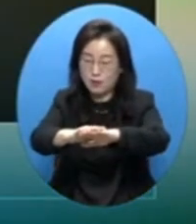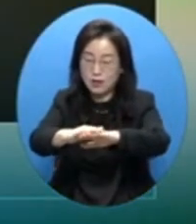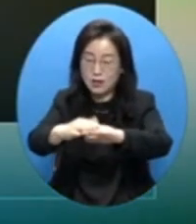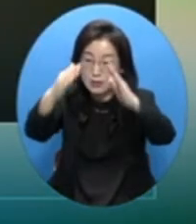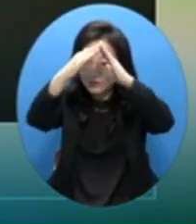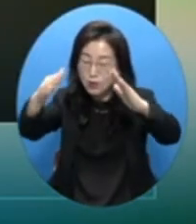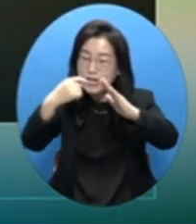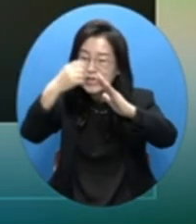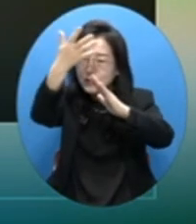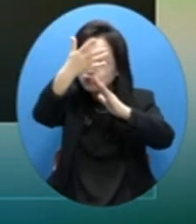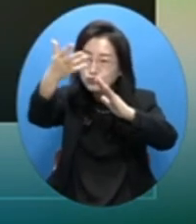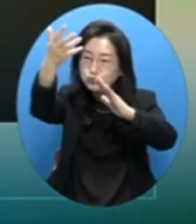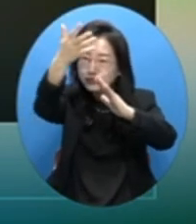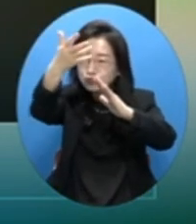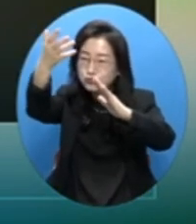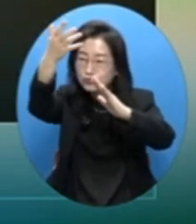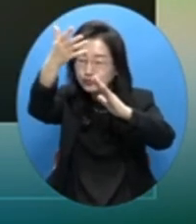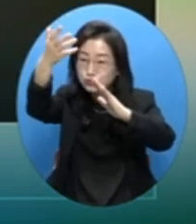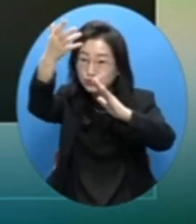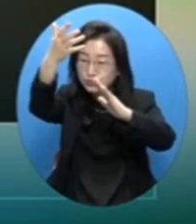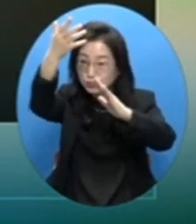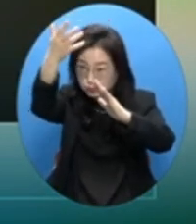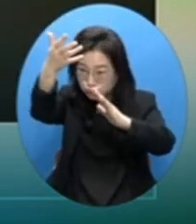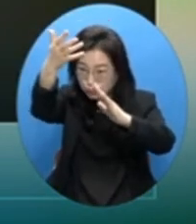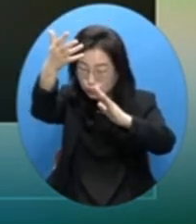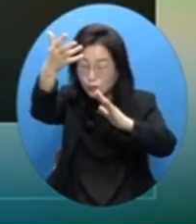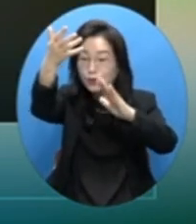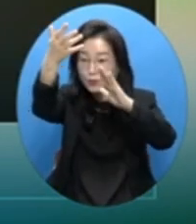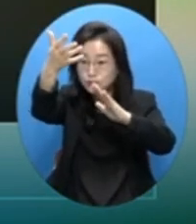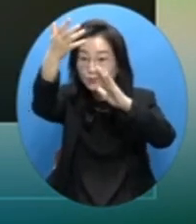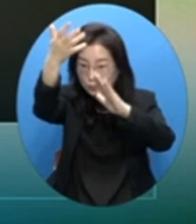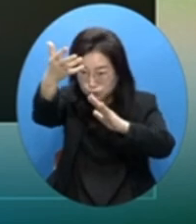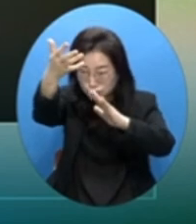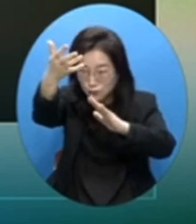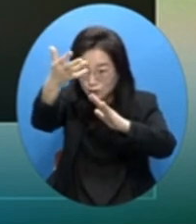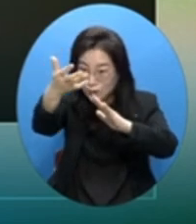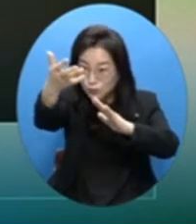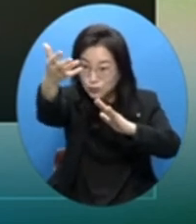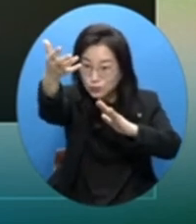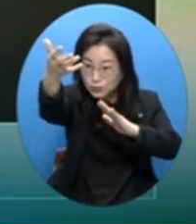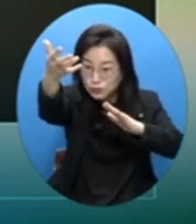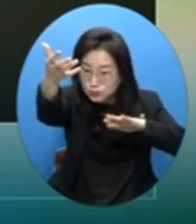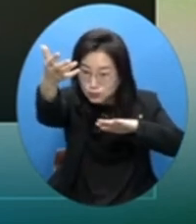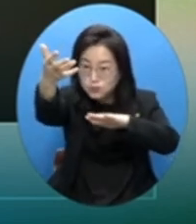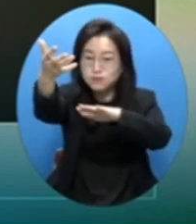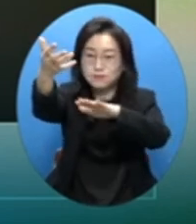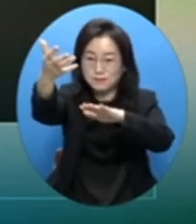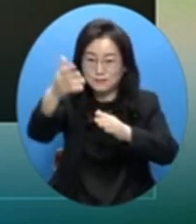떠서 구름이 머물렀으면 그들의 머물러 있고 구름이 앞서가면서